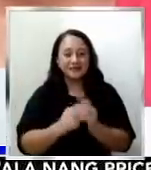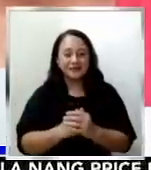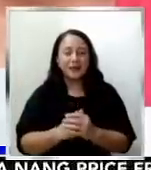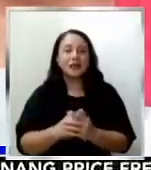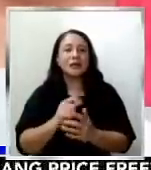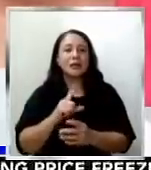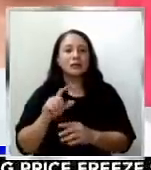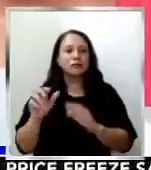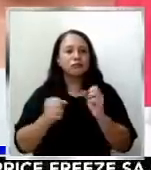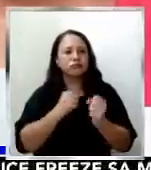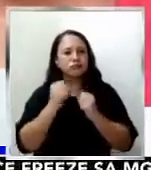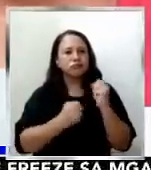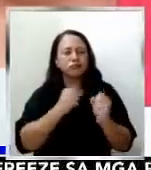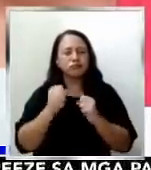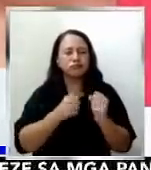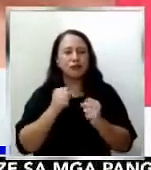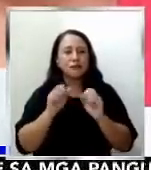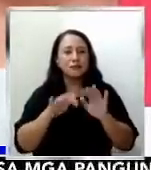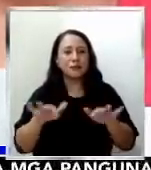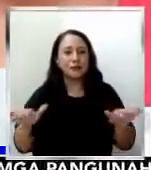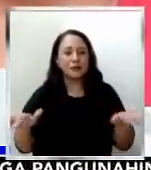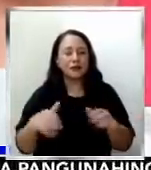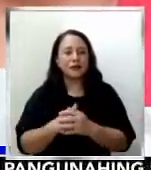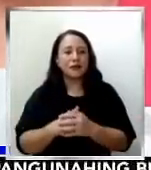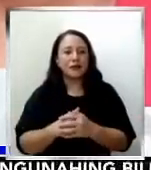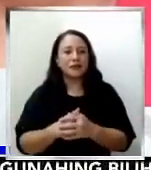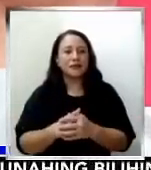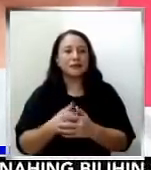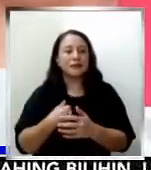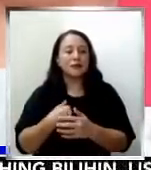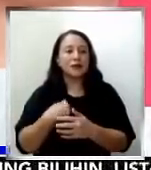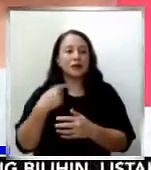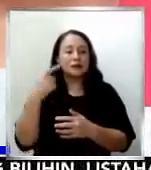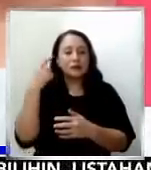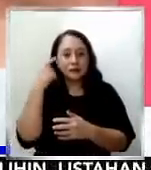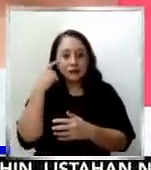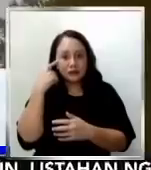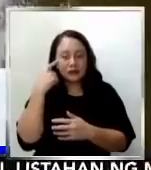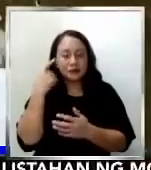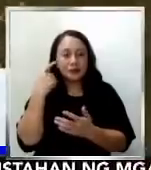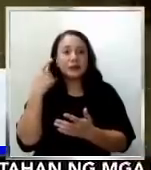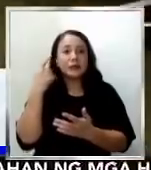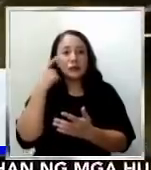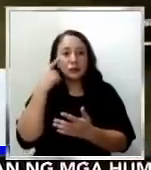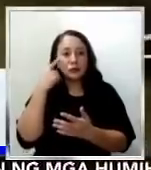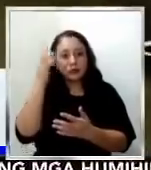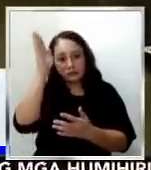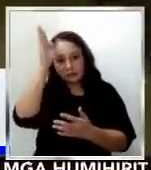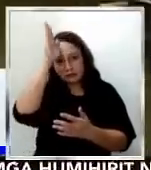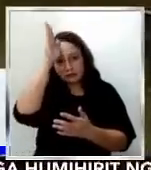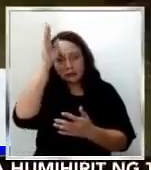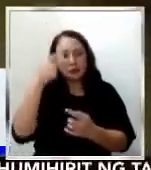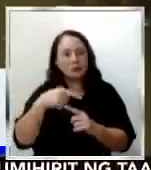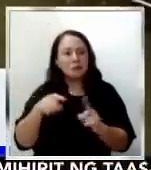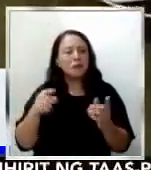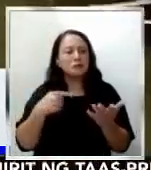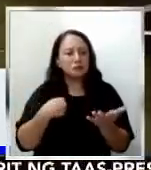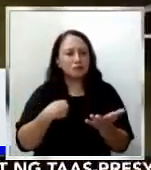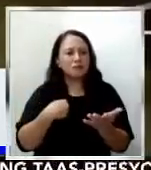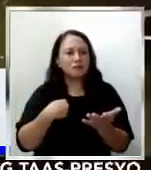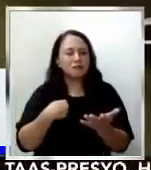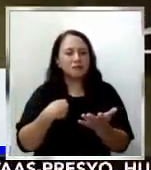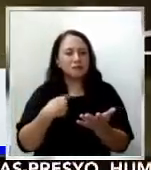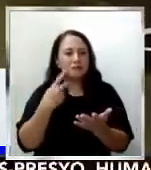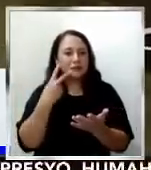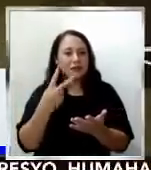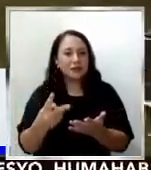yung mga bata pataas, paakyat ng ilog dahil po baka akala nila pating. At tumanat ligid! Pero